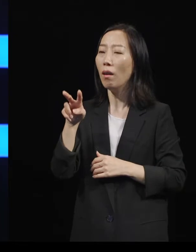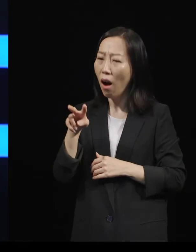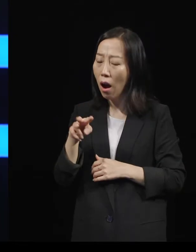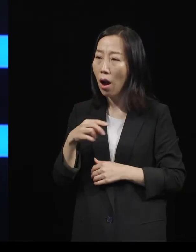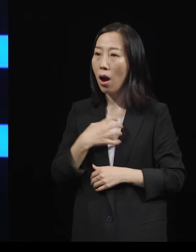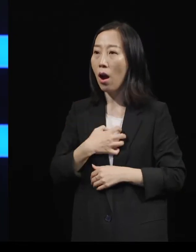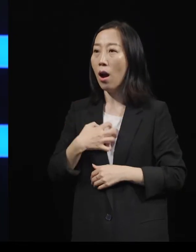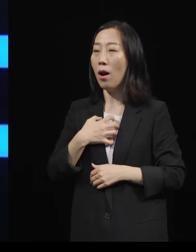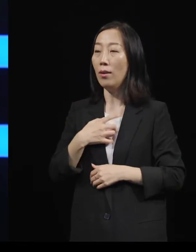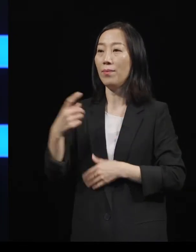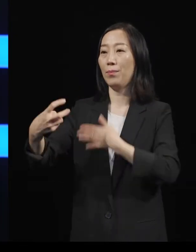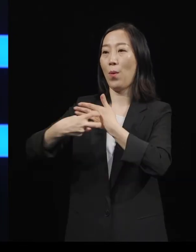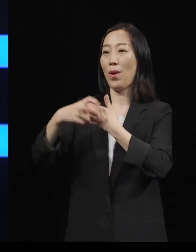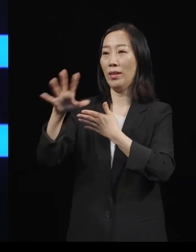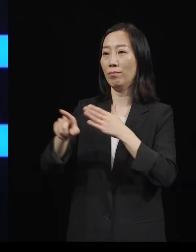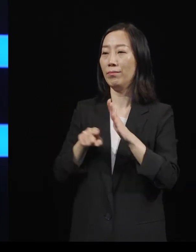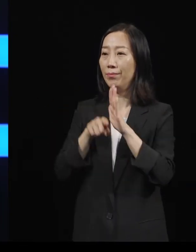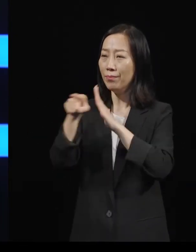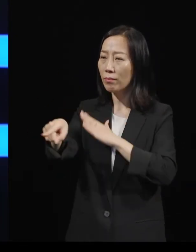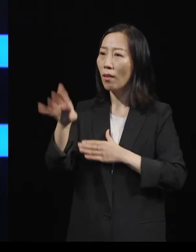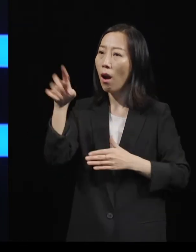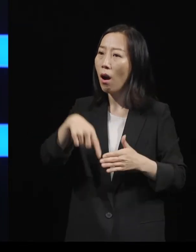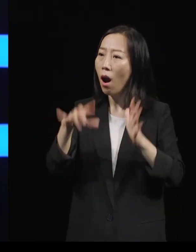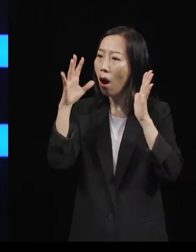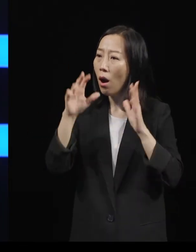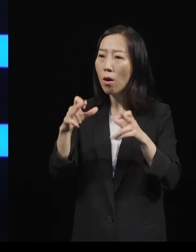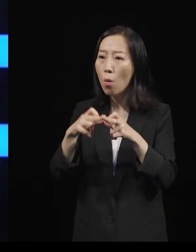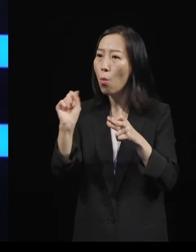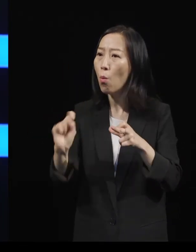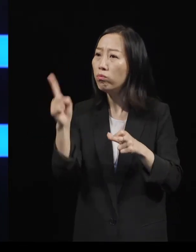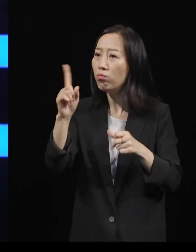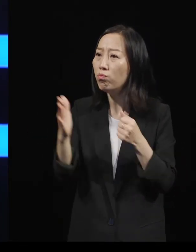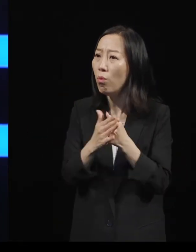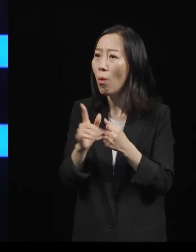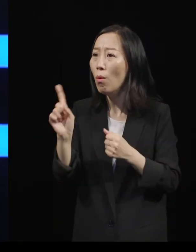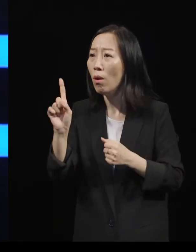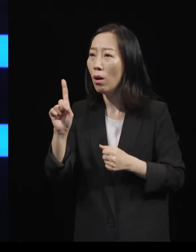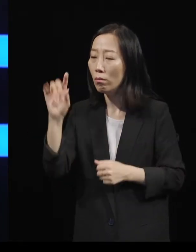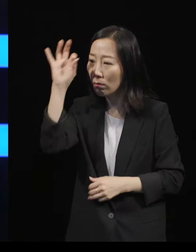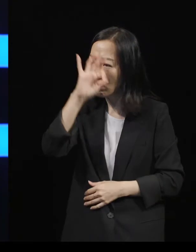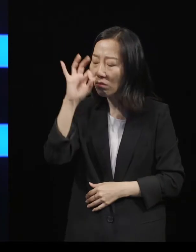대학병원에 가서 온갖 원인을 찾아봐도 장애 원인을 찾을 수가 없었습니다.